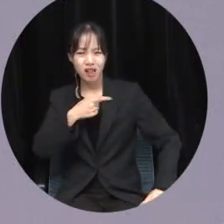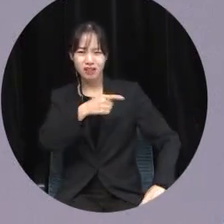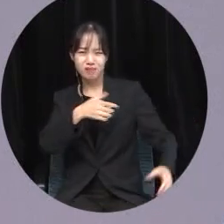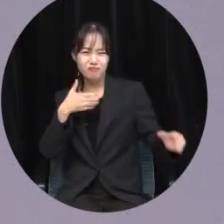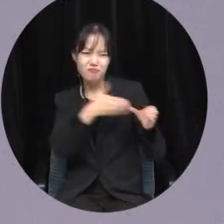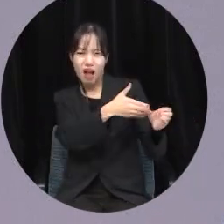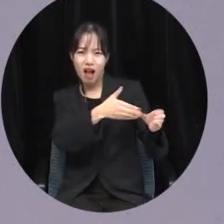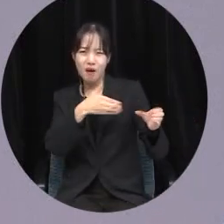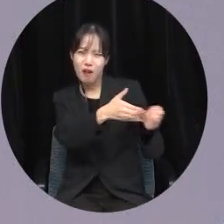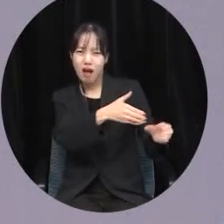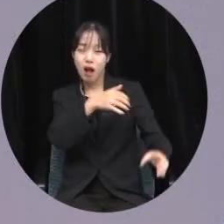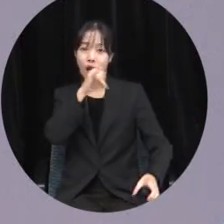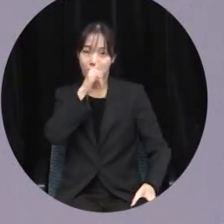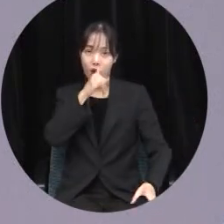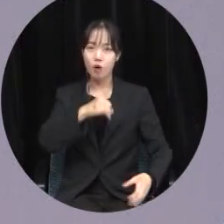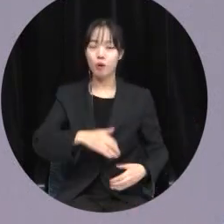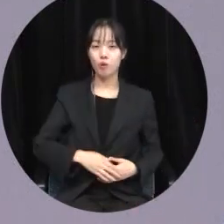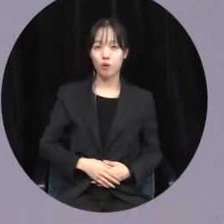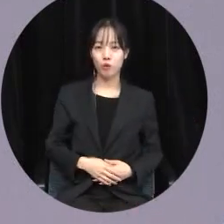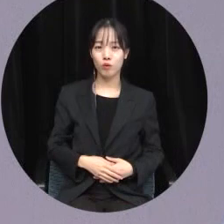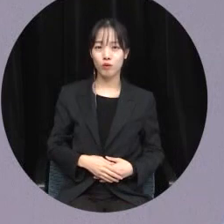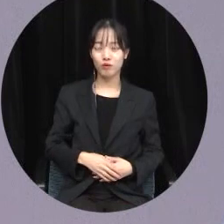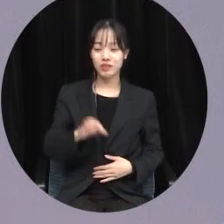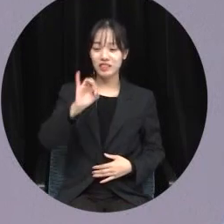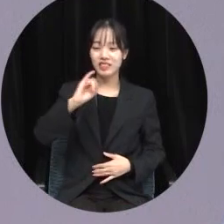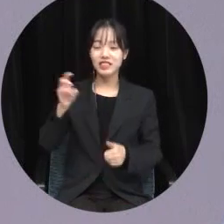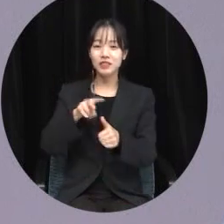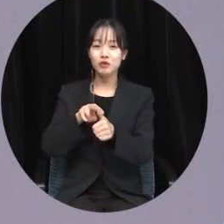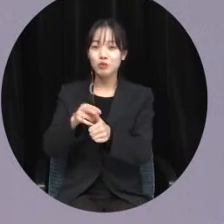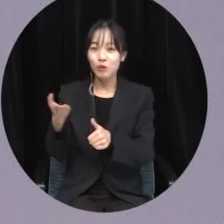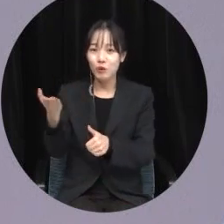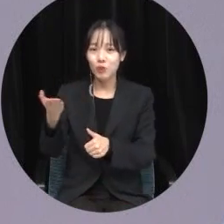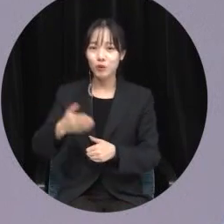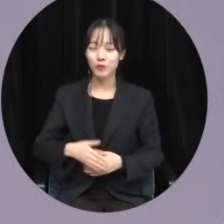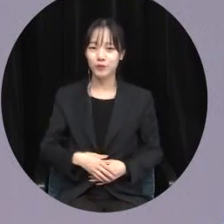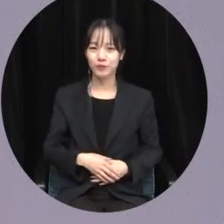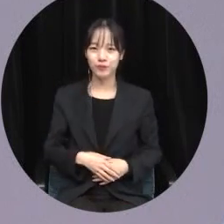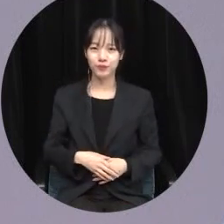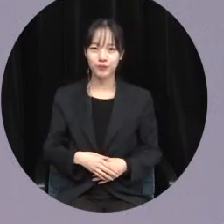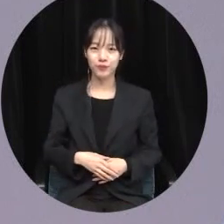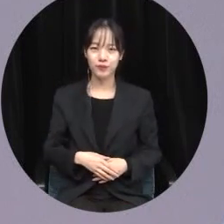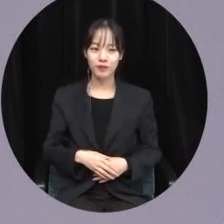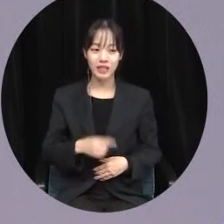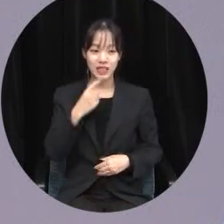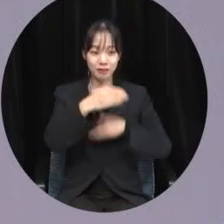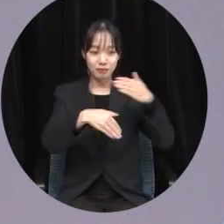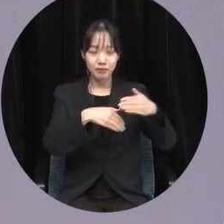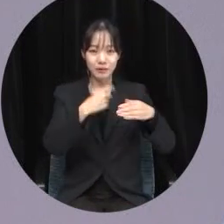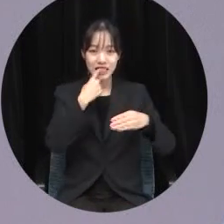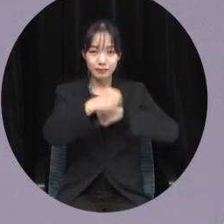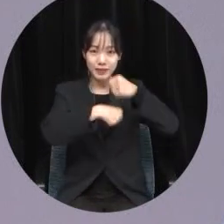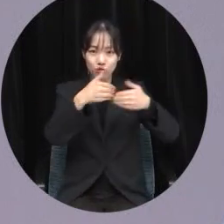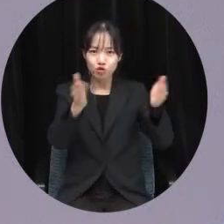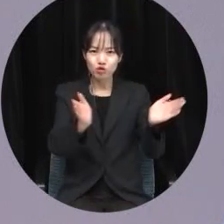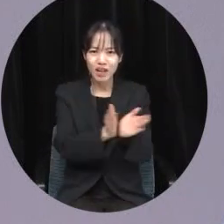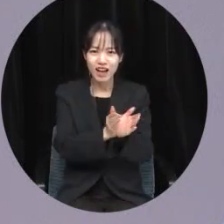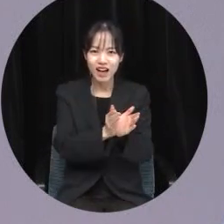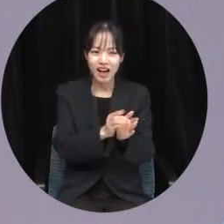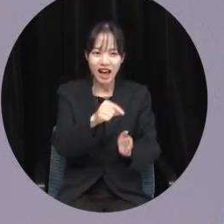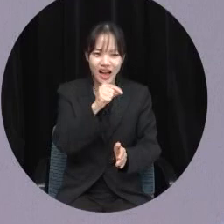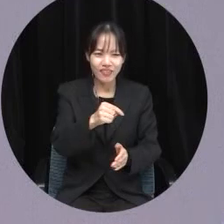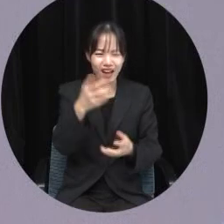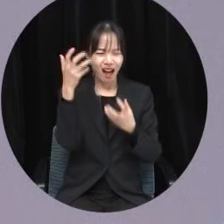이루어지는데요. 이용선 후보님께서는 민주당 내에 이른바 개혁의 딸,